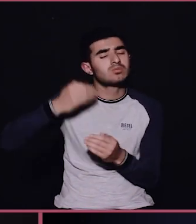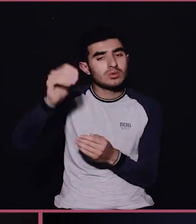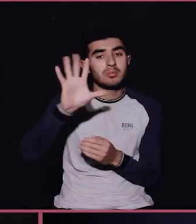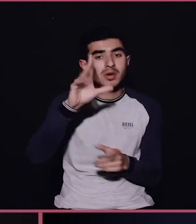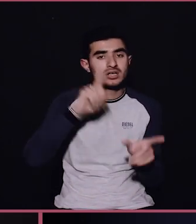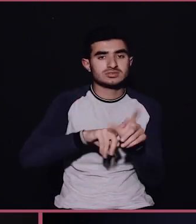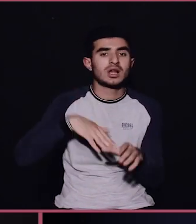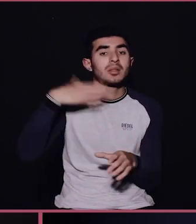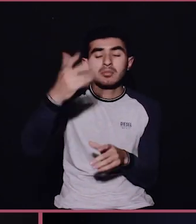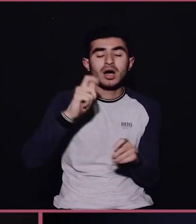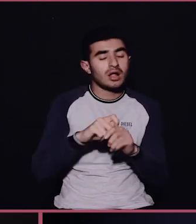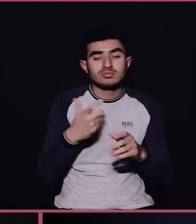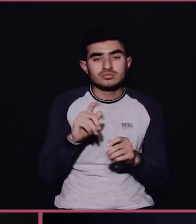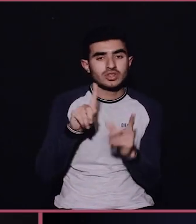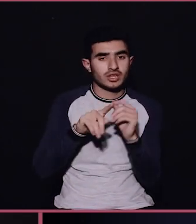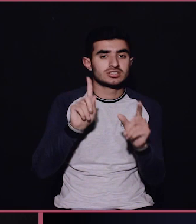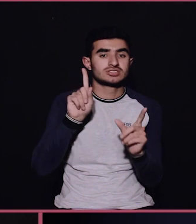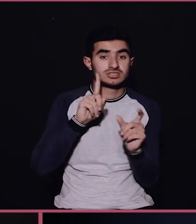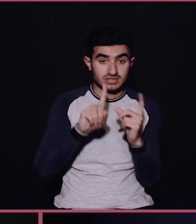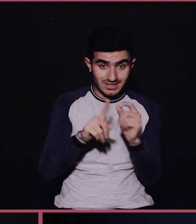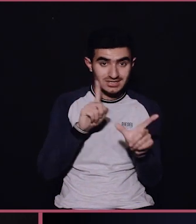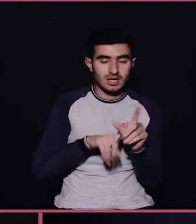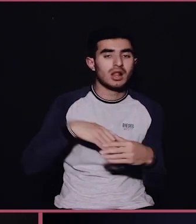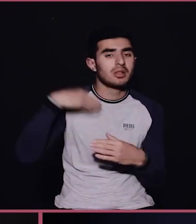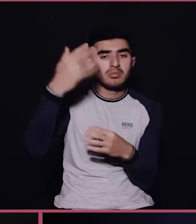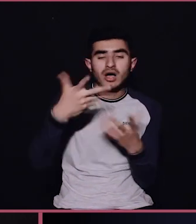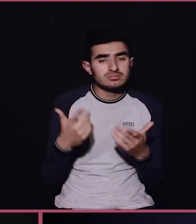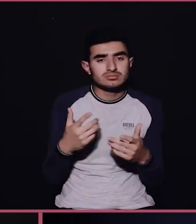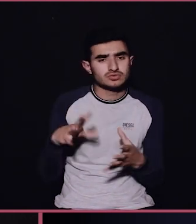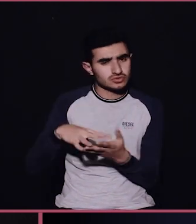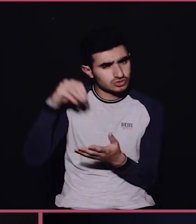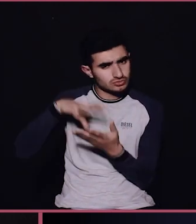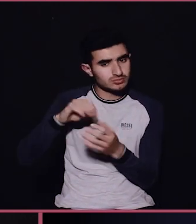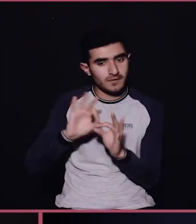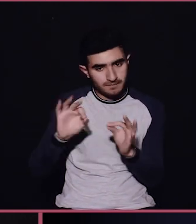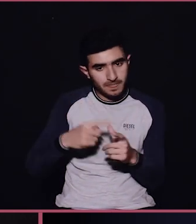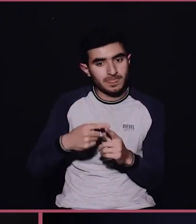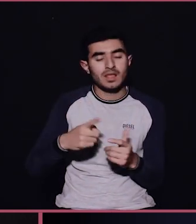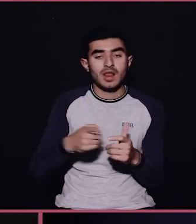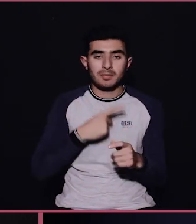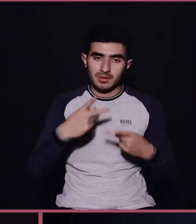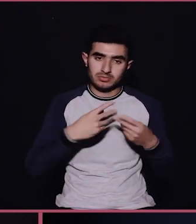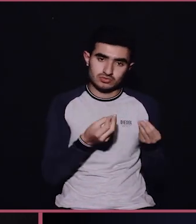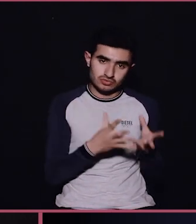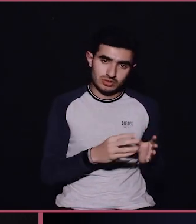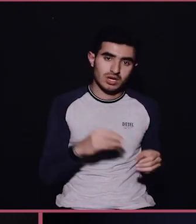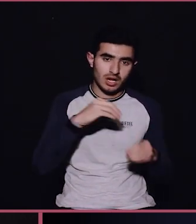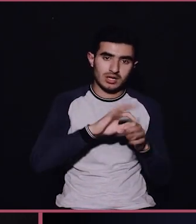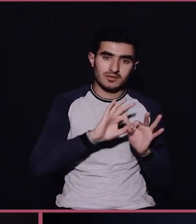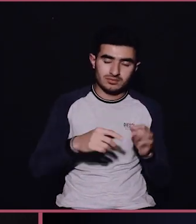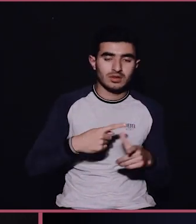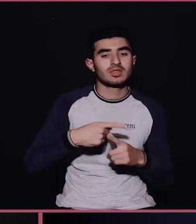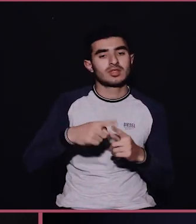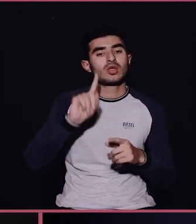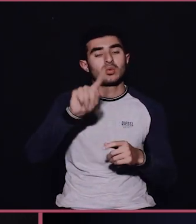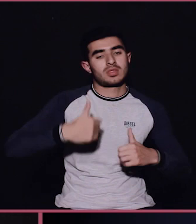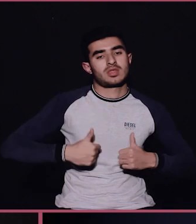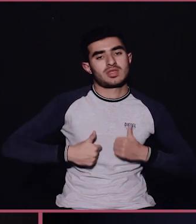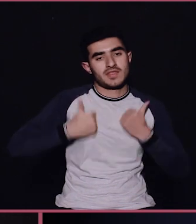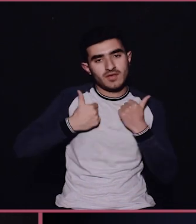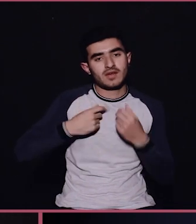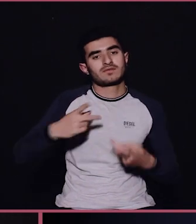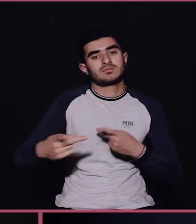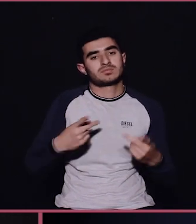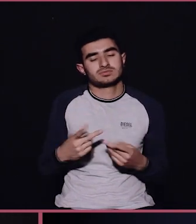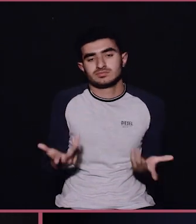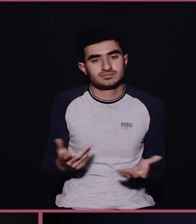बाद क्या होगी, आज से 10 साल बाद क्या होगी. सो यू हैव टू थिंक फॉरवर्ड एंड फ्यूचर प्रूफ योरसेल्फ, सो यू आर देयर व्हेन द इंडस्ट्री इज़ एक्चुअली बूमिंग. Not